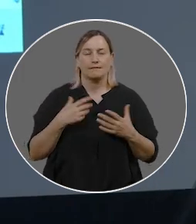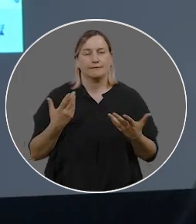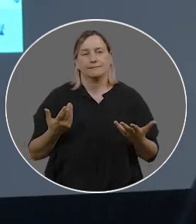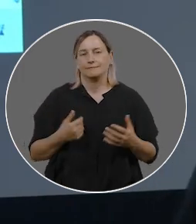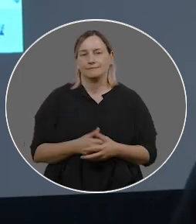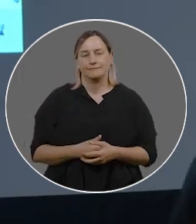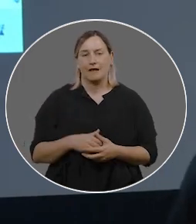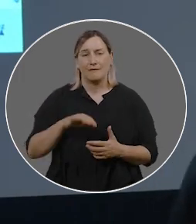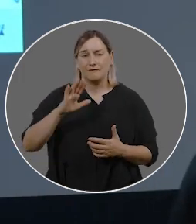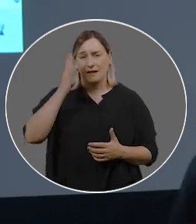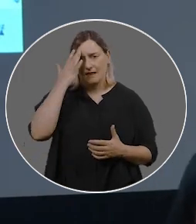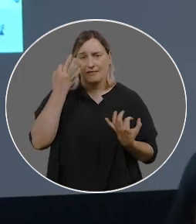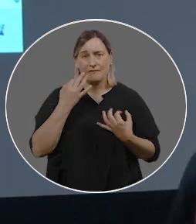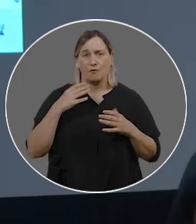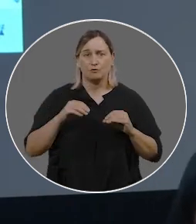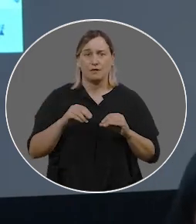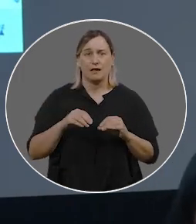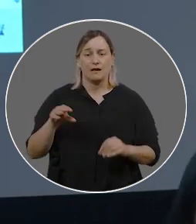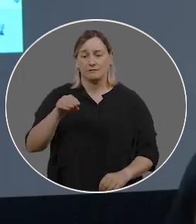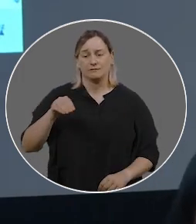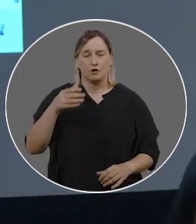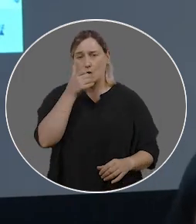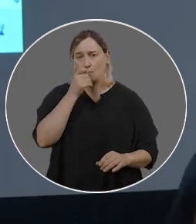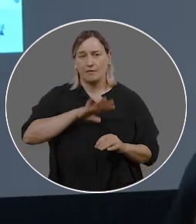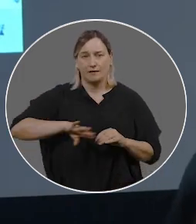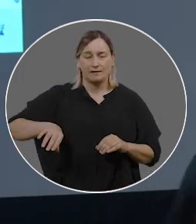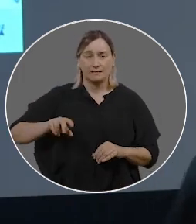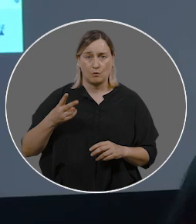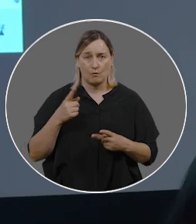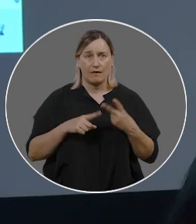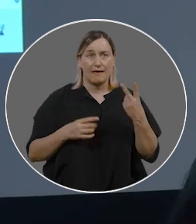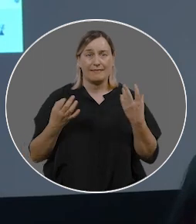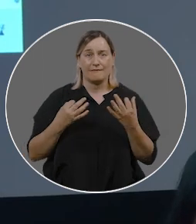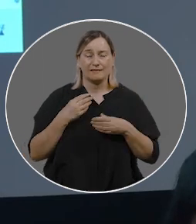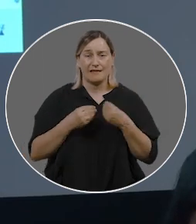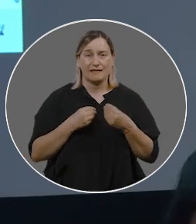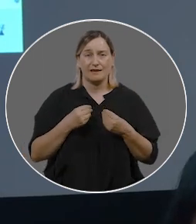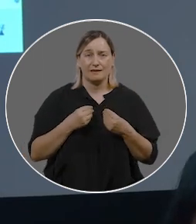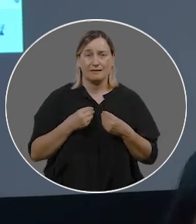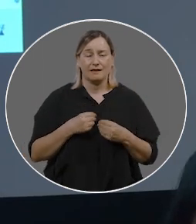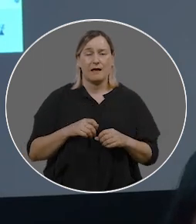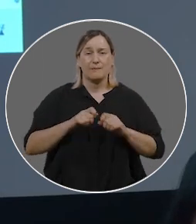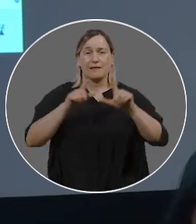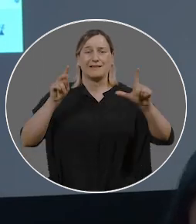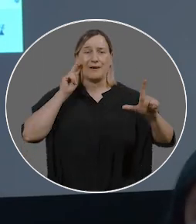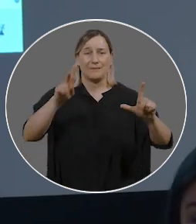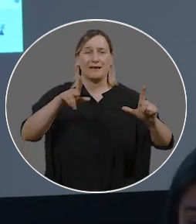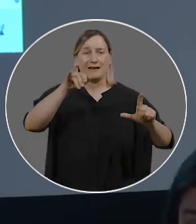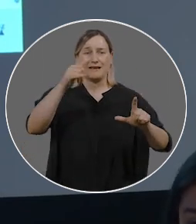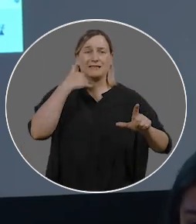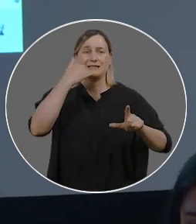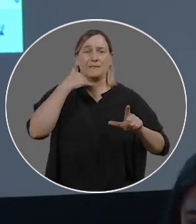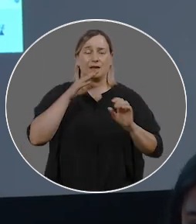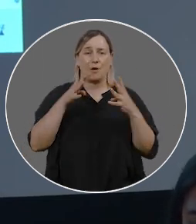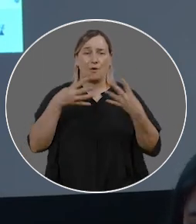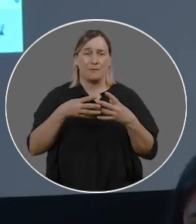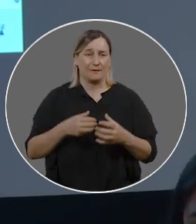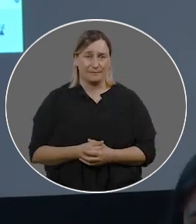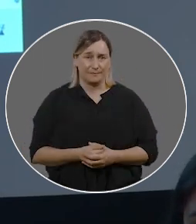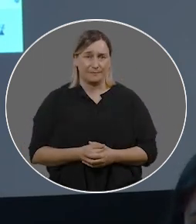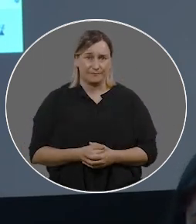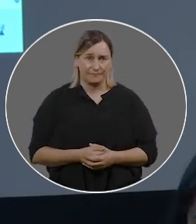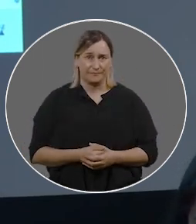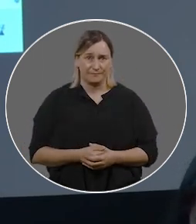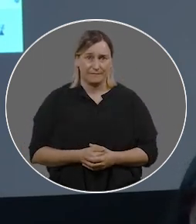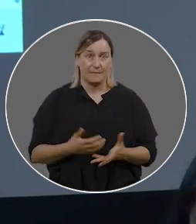primer que has de fer és no utilitzar un ratolí. La segona que hauries de fer és no estar veient la pantalla ni conèixer la web. Interessant. Però bueno,